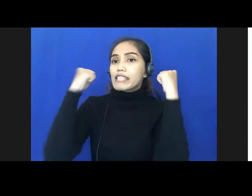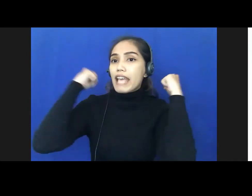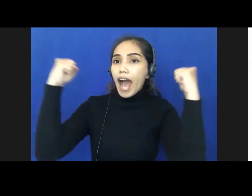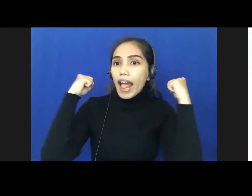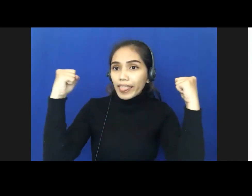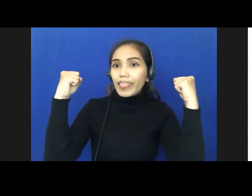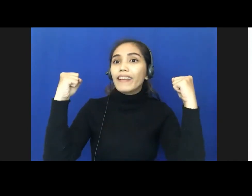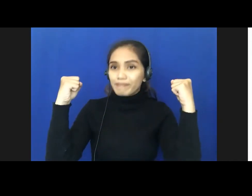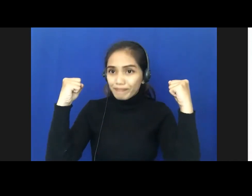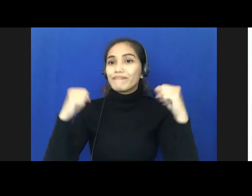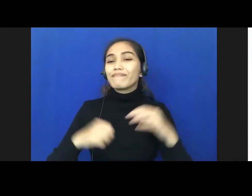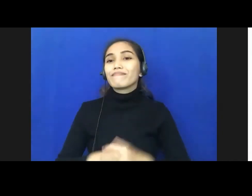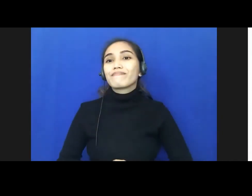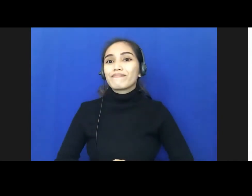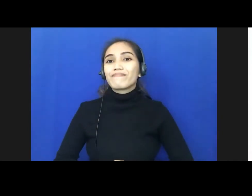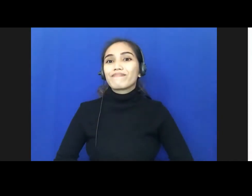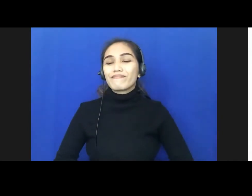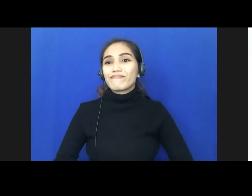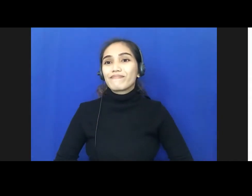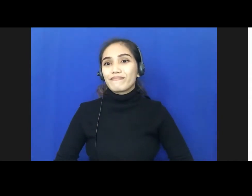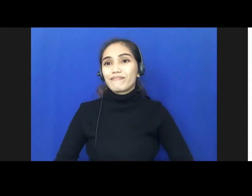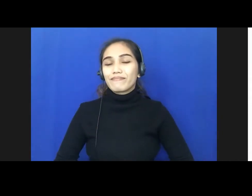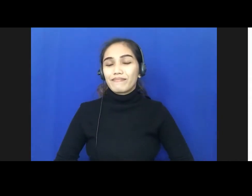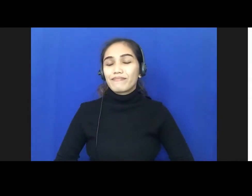dalam rangka merayakan 1 abad Save the Children.